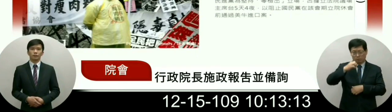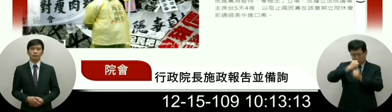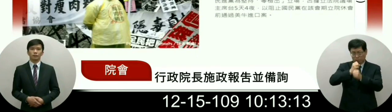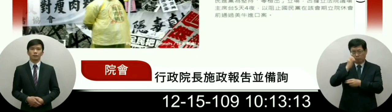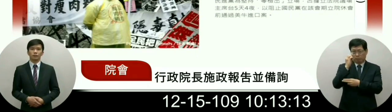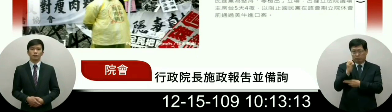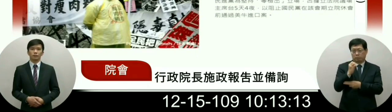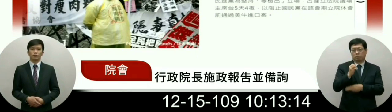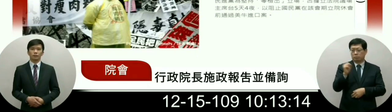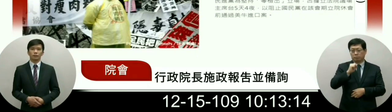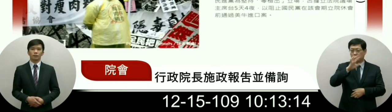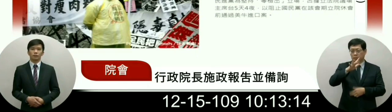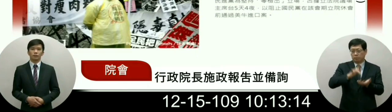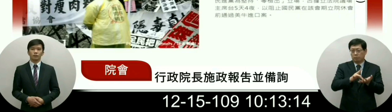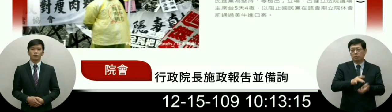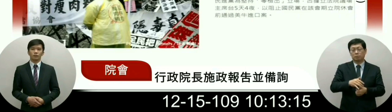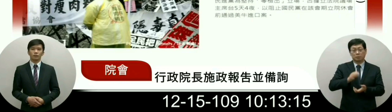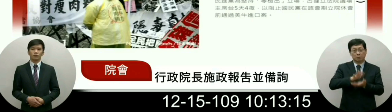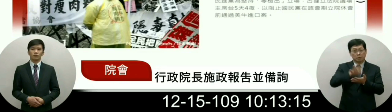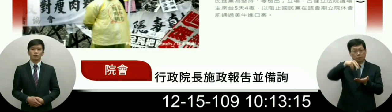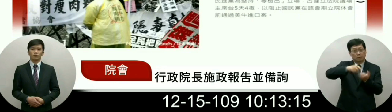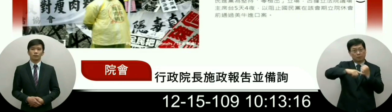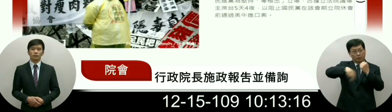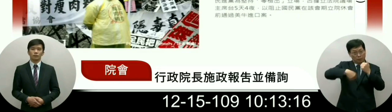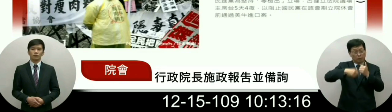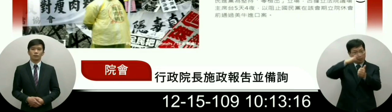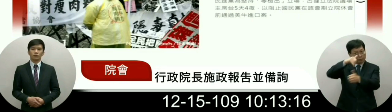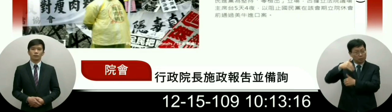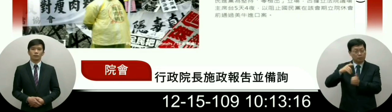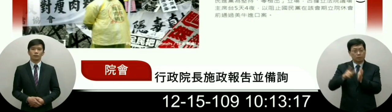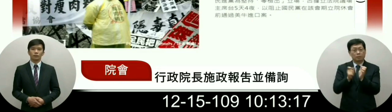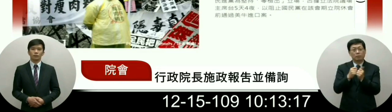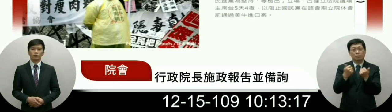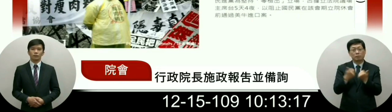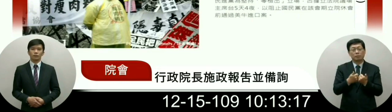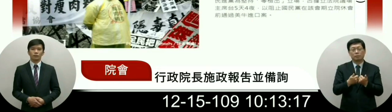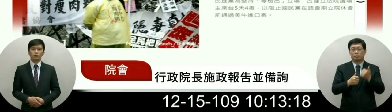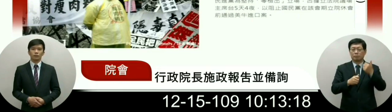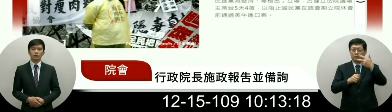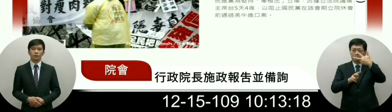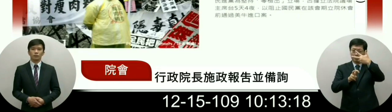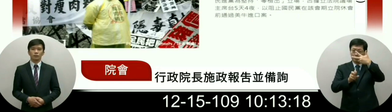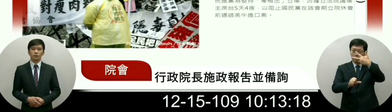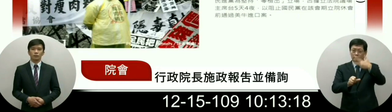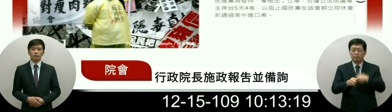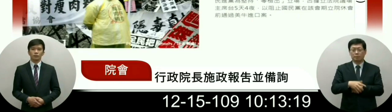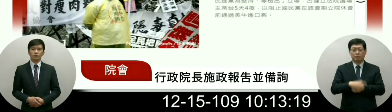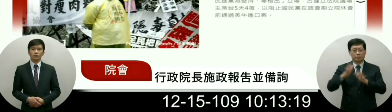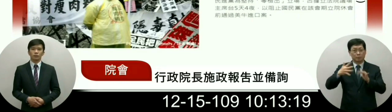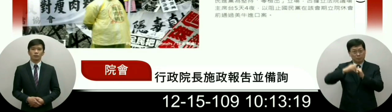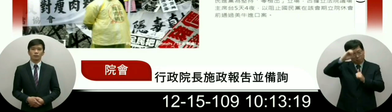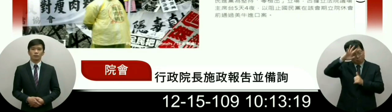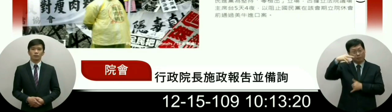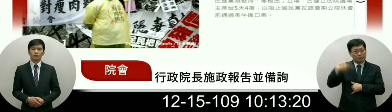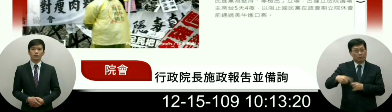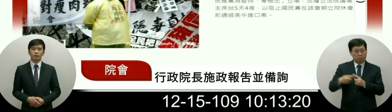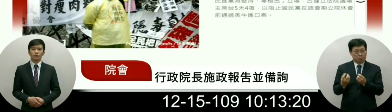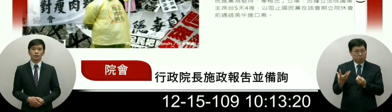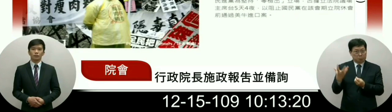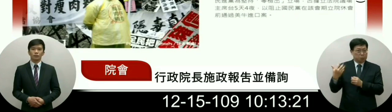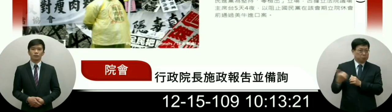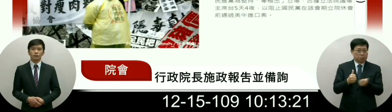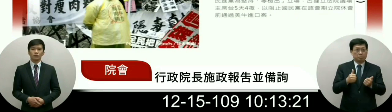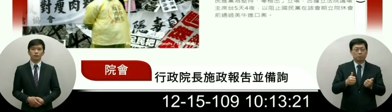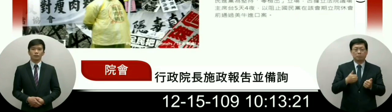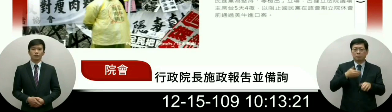出，后来立法院也召开了临时会，一直到7月25号，国民党以人数的优